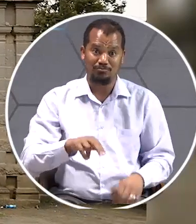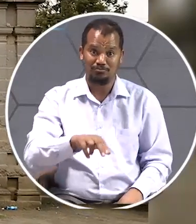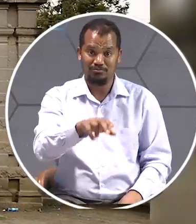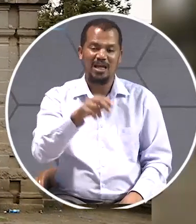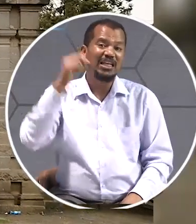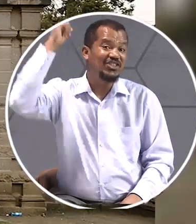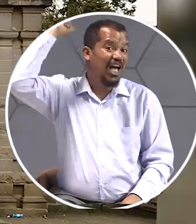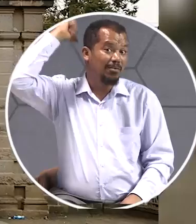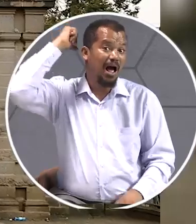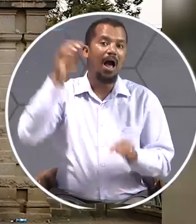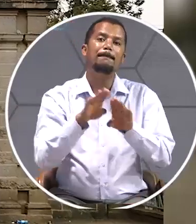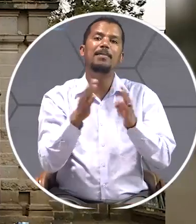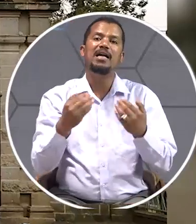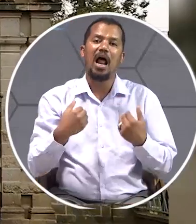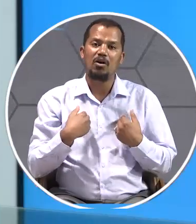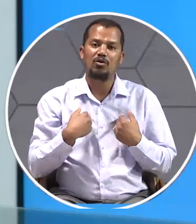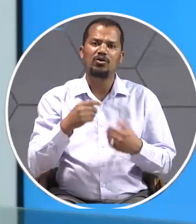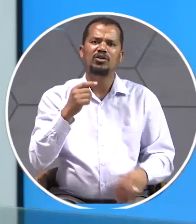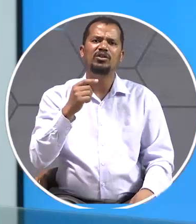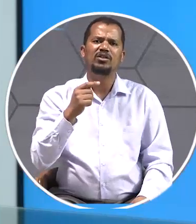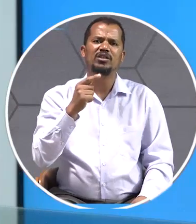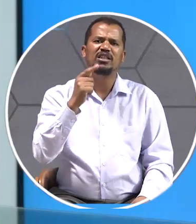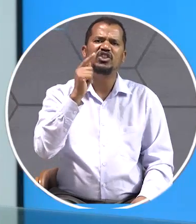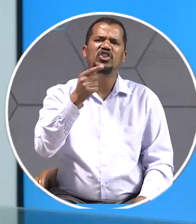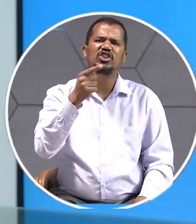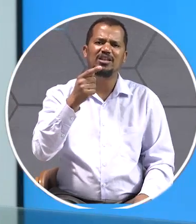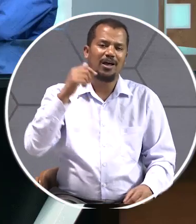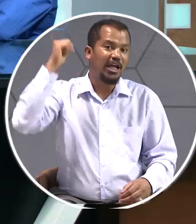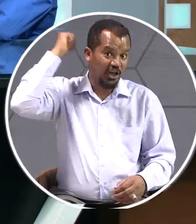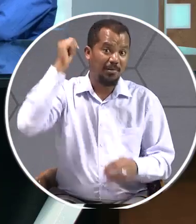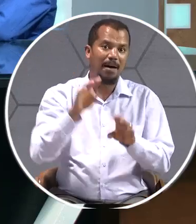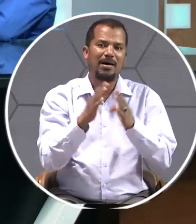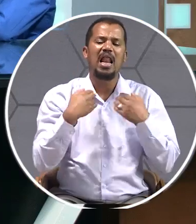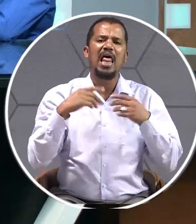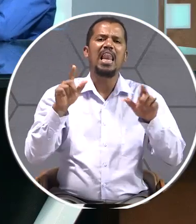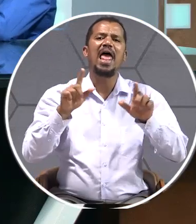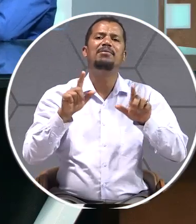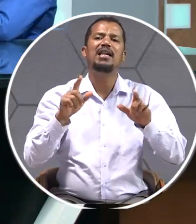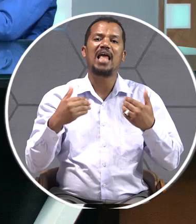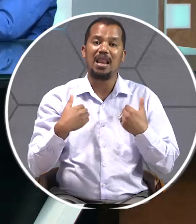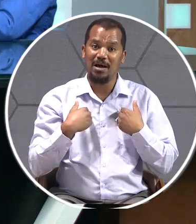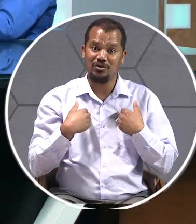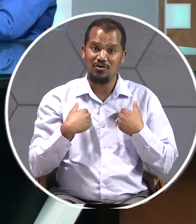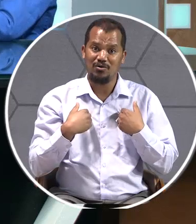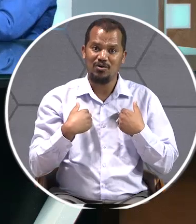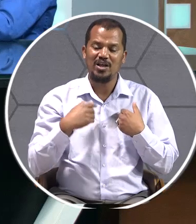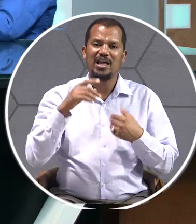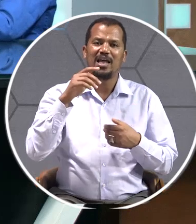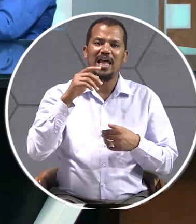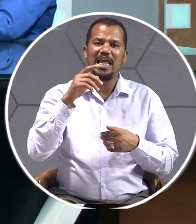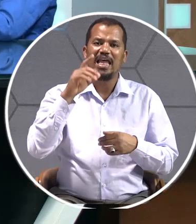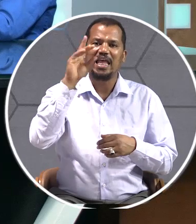በር አለው እነኚህ ጂዎቹ አካባቢ እኮ የጀርባ በር አለው ላይብረሪ ያለባቸው ማለት ነው የማስተር ከኬነዲ